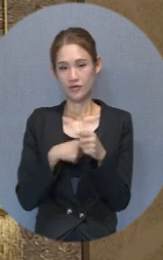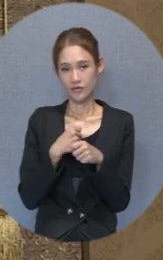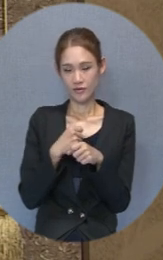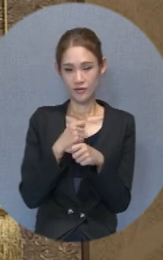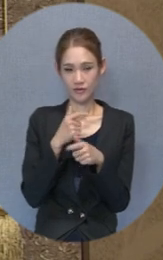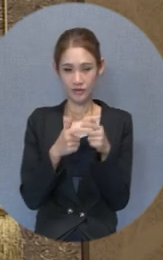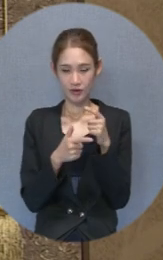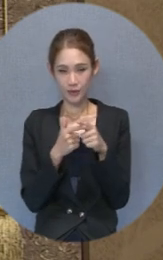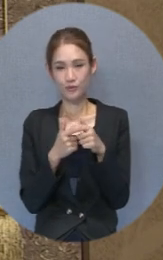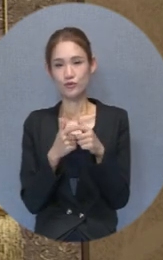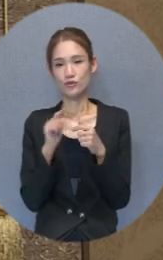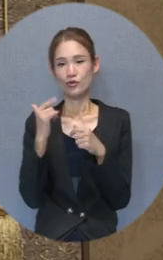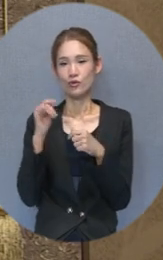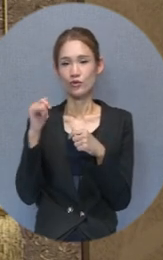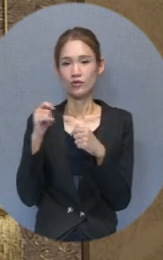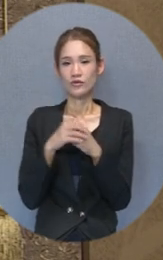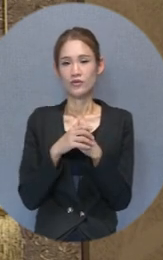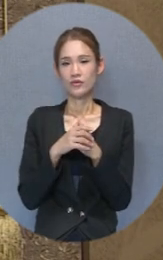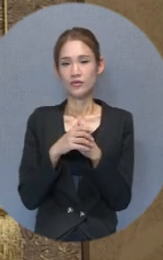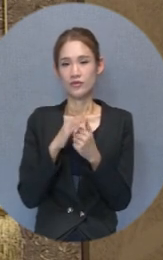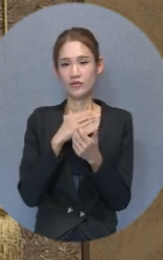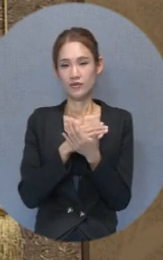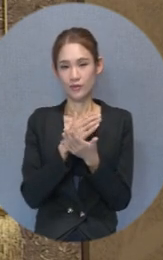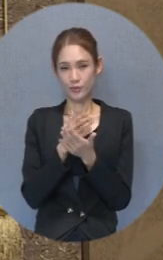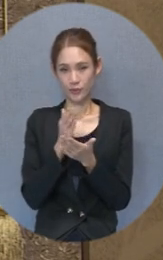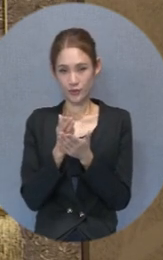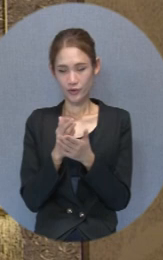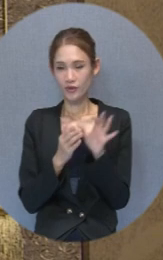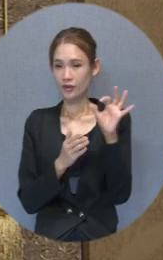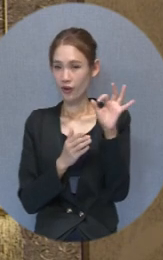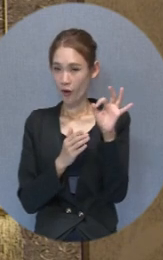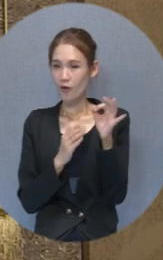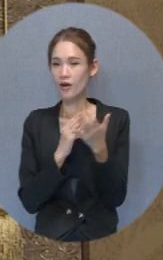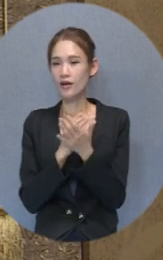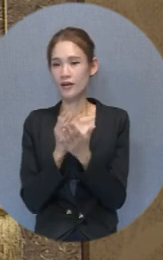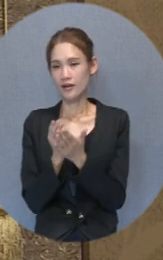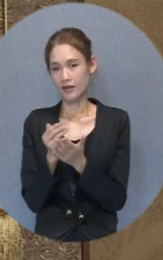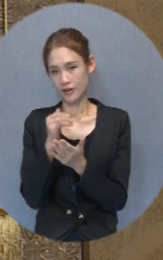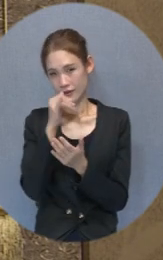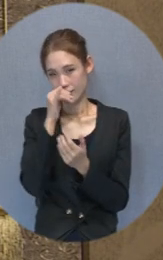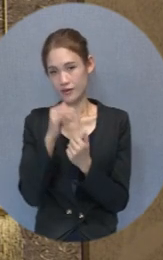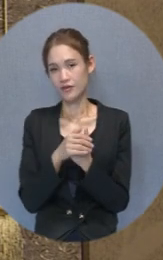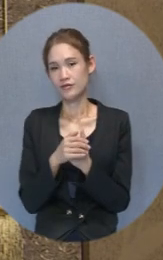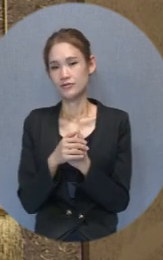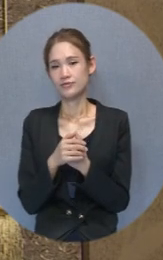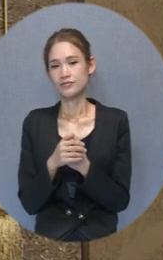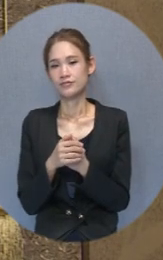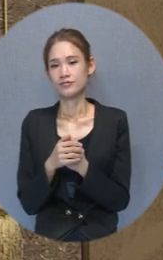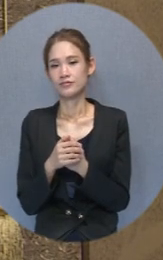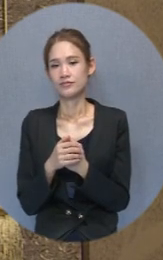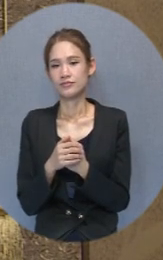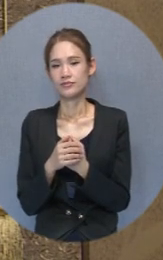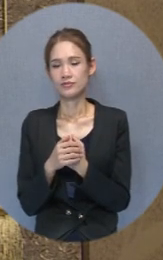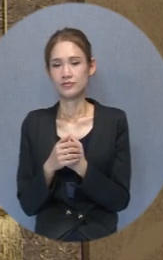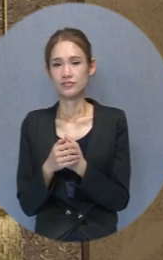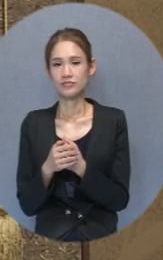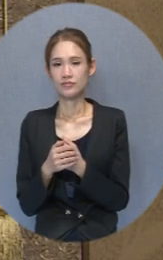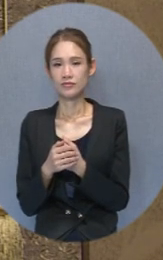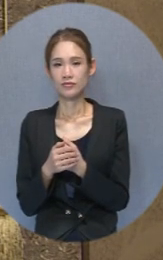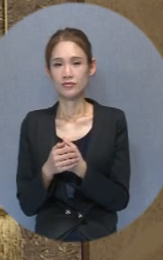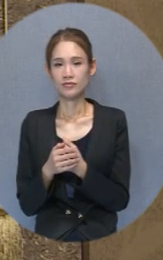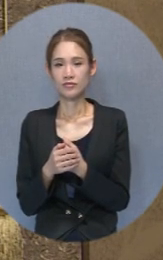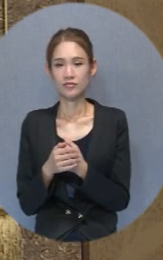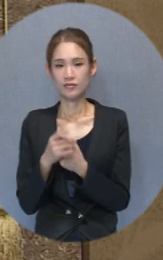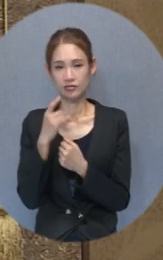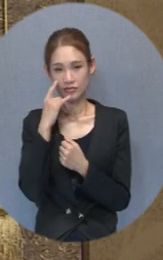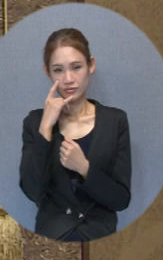식물, 뭐 곤충, 분야별로 바다, 네. 이렇게 해서 10가지 카테고리로 해서 아, 구성이 되어 있고요. 네. 이제